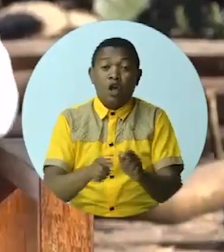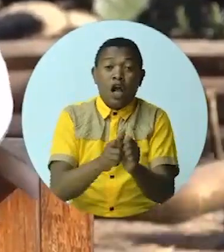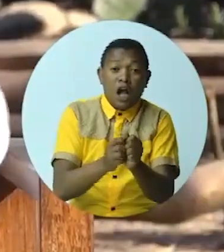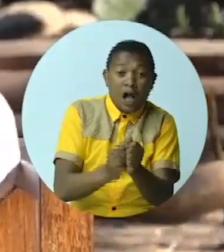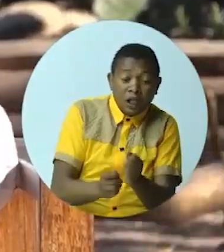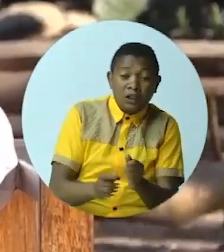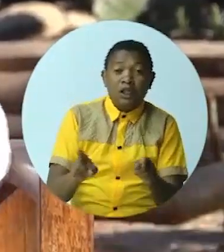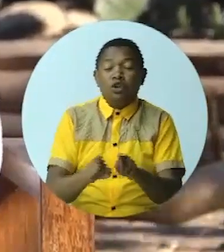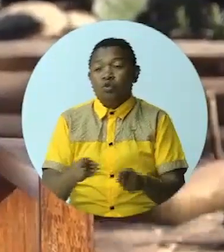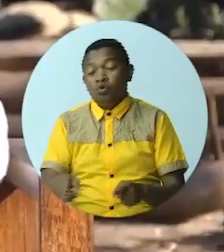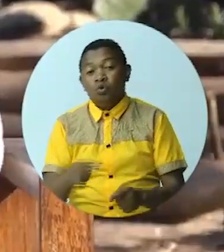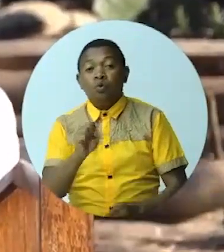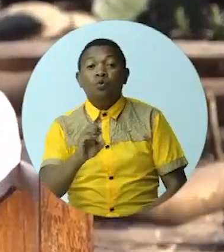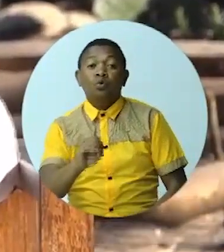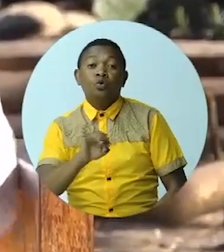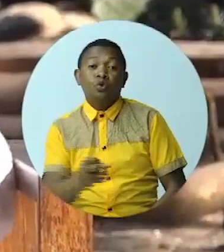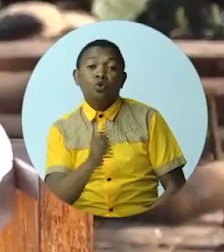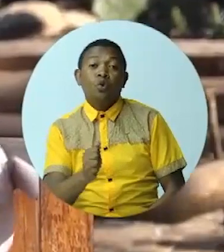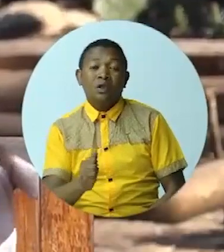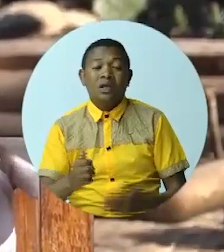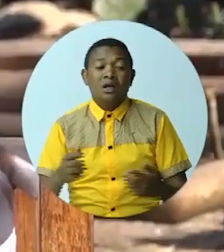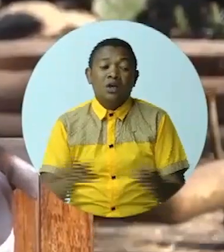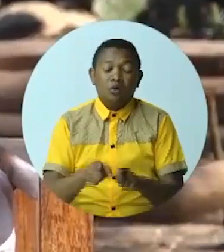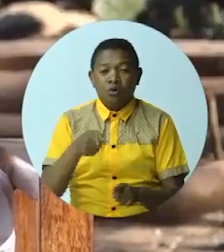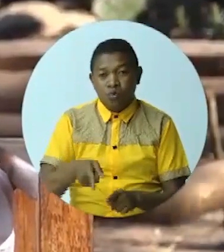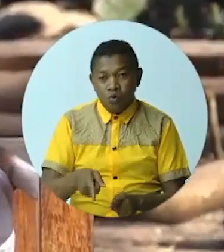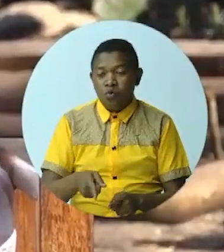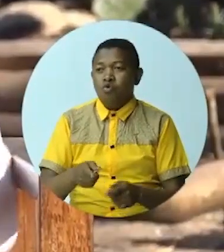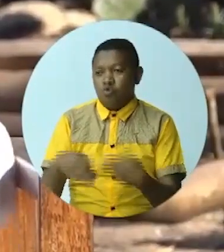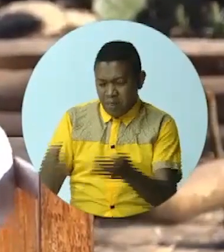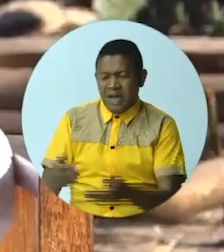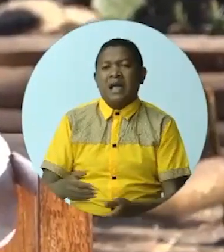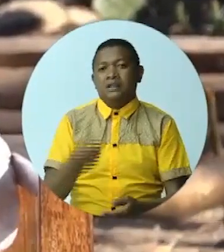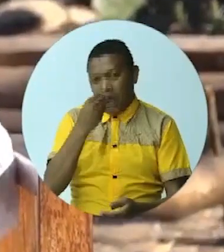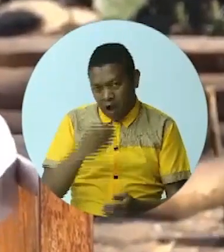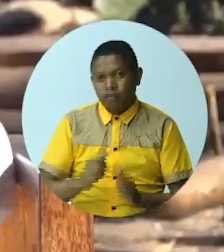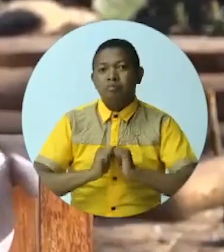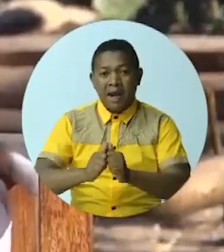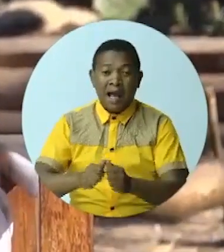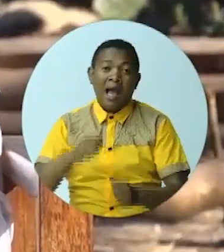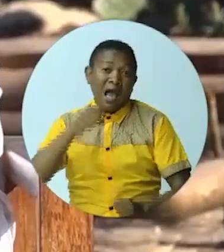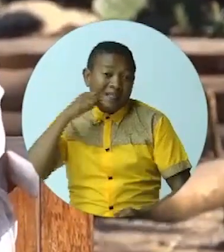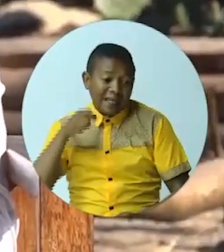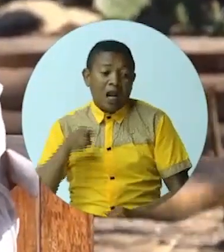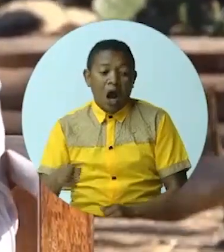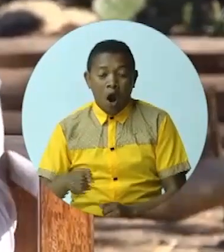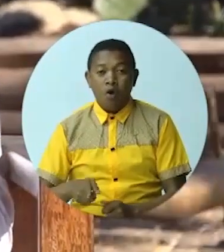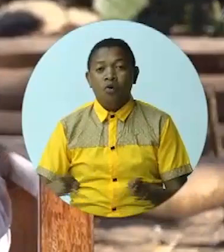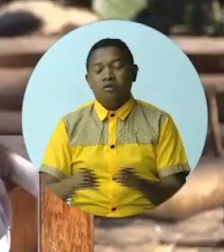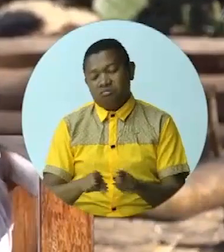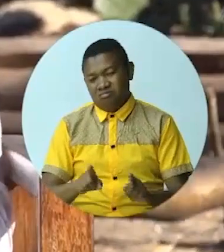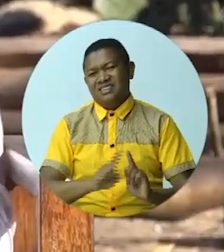atoandro dia spirulina miaraka amin'ny hena izy ireo, miaraka amin'ny moringa. Zany zavatra rehetrarehetra zany zany